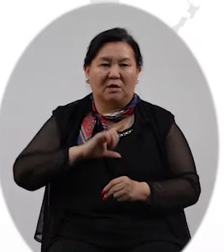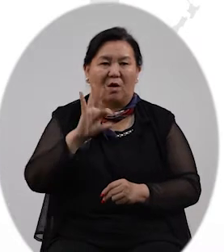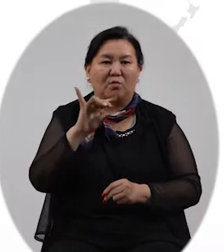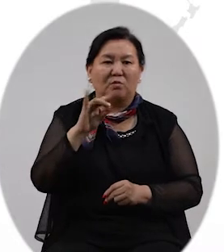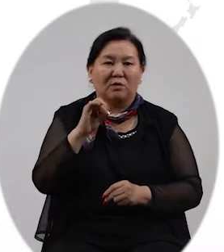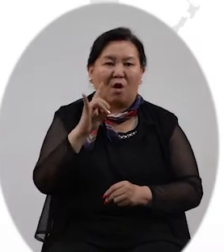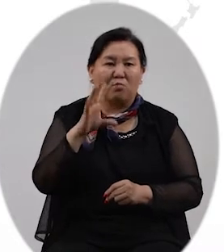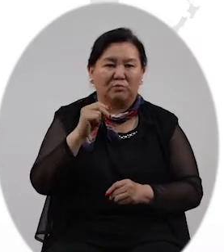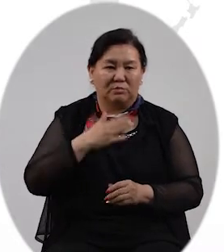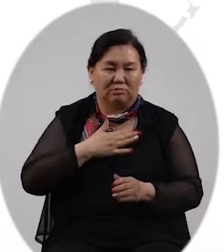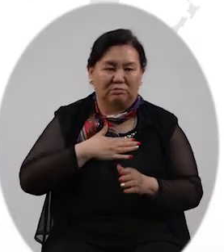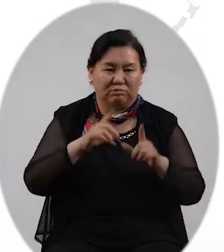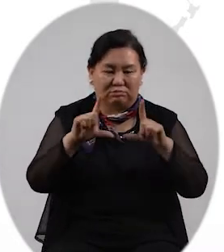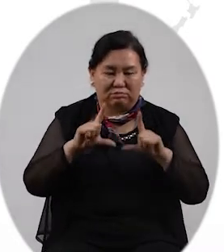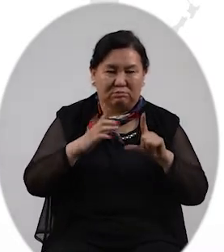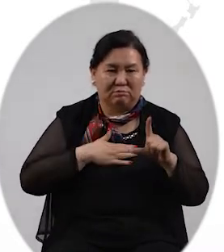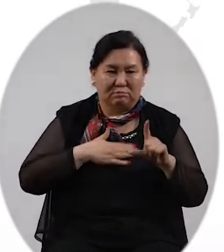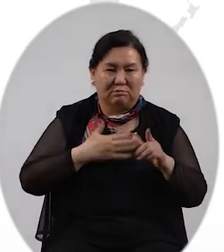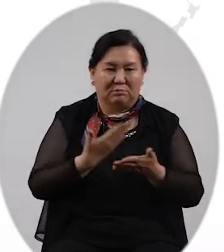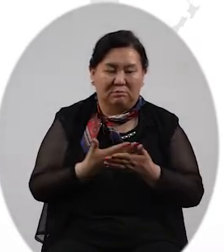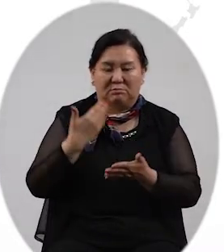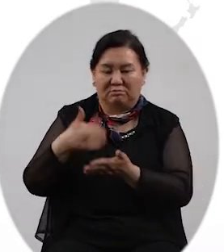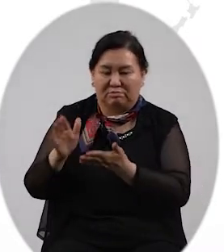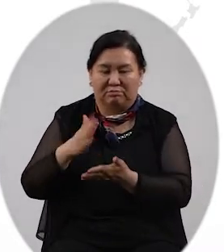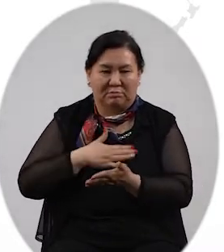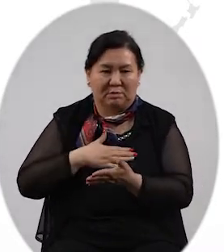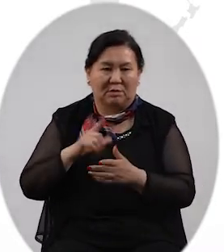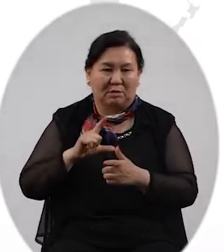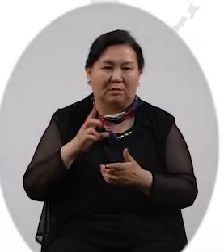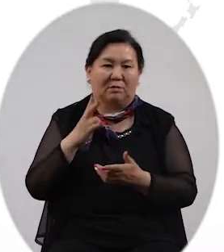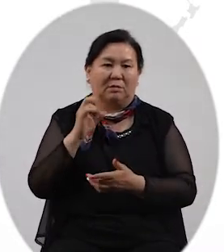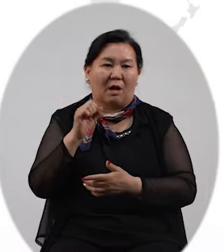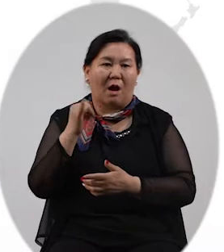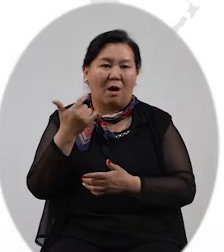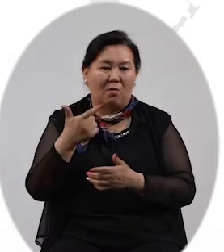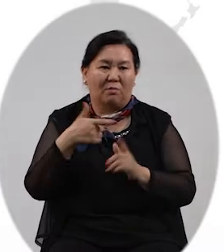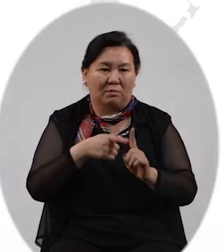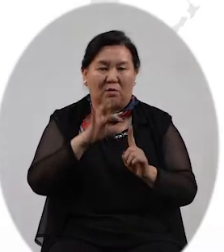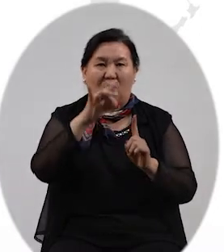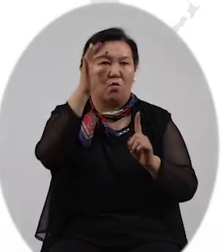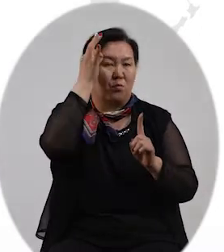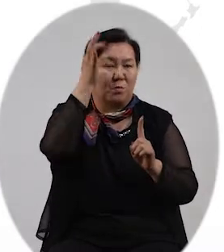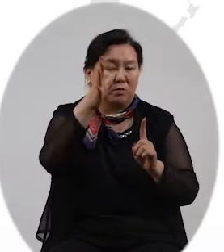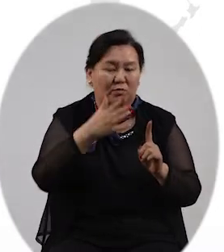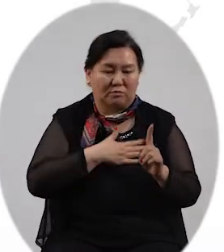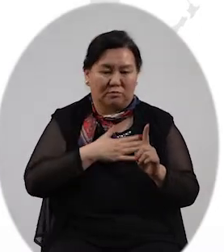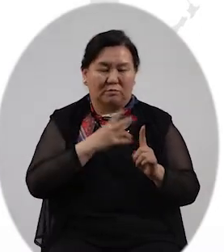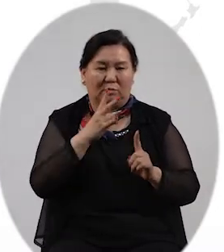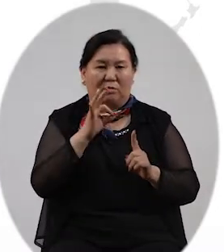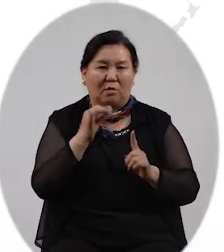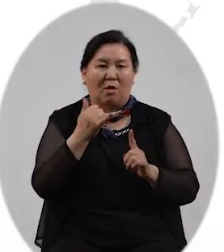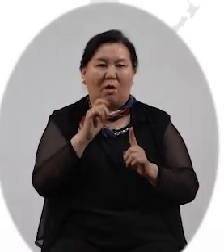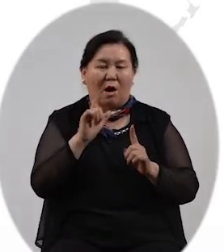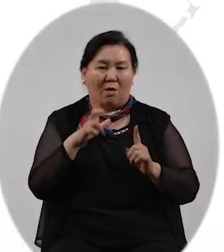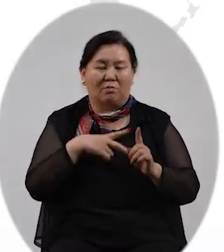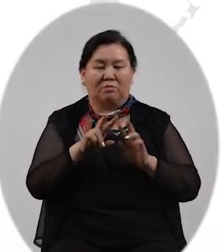тухайн үйлдвэрлэгч, тухайн одоо борлуулагч одоо ноу-хауг мэддэг. Өөр хэн нэгэн мэдхгүй энэ нөхцөлд тухайн ноу-хауг бол